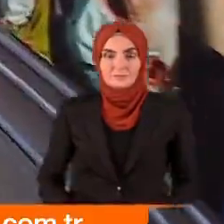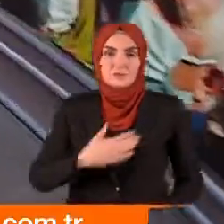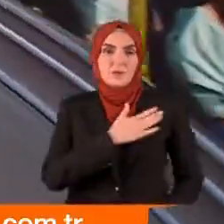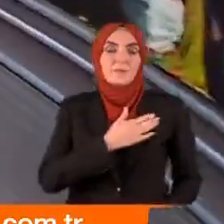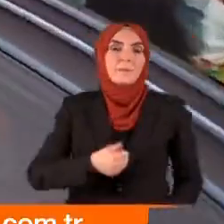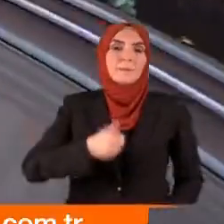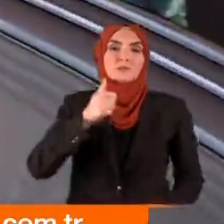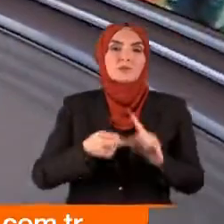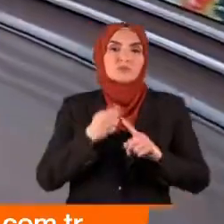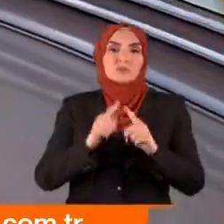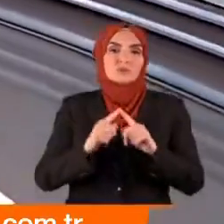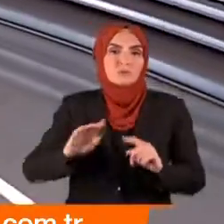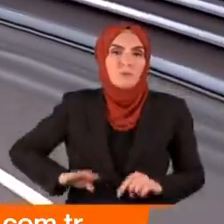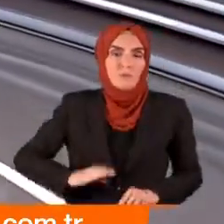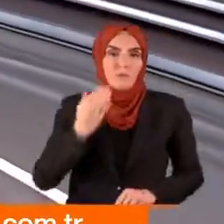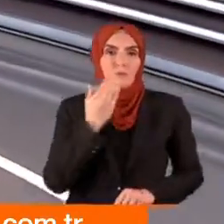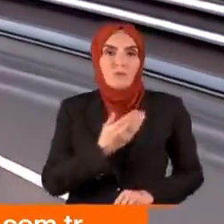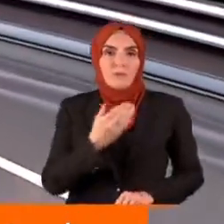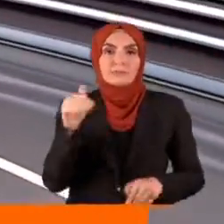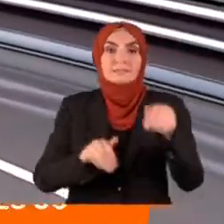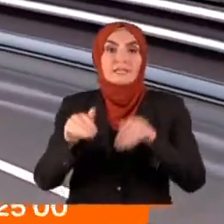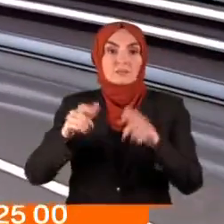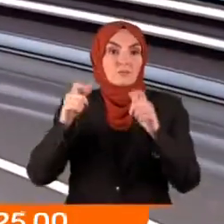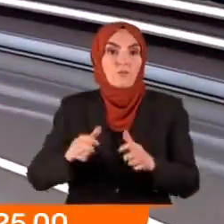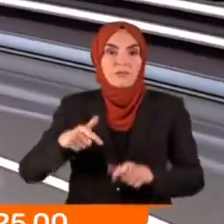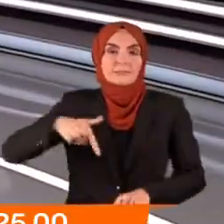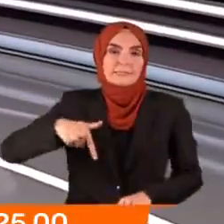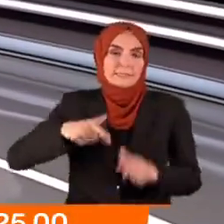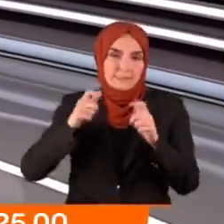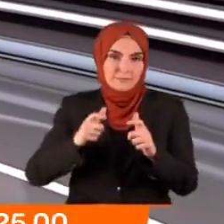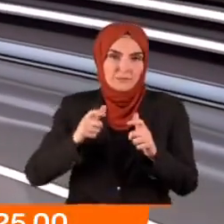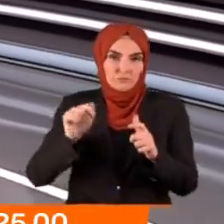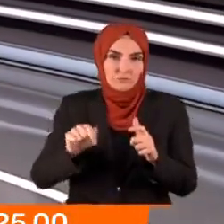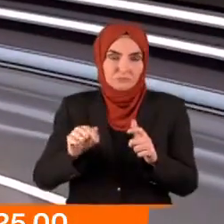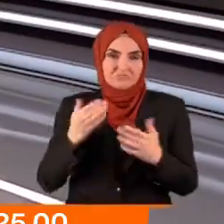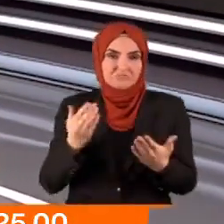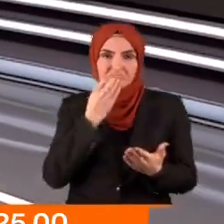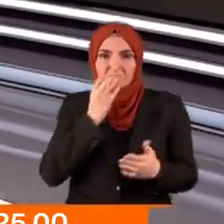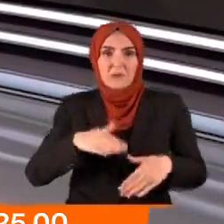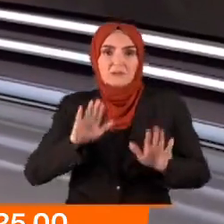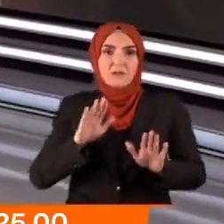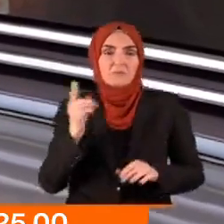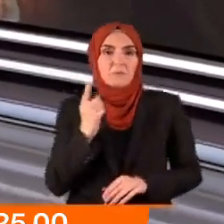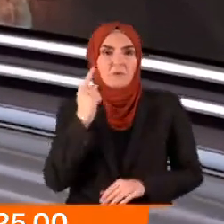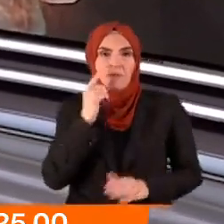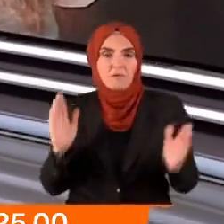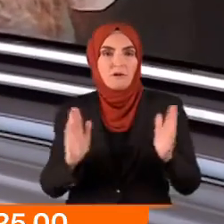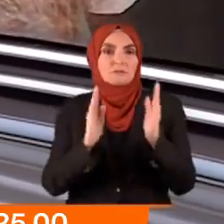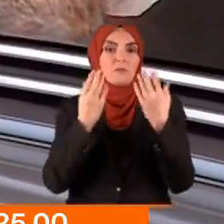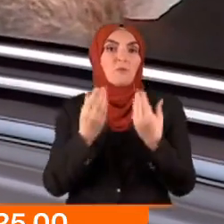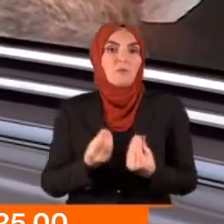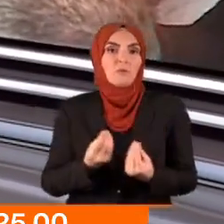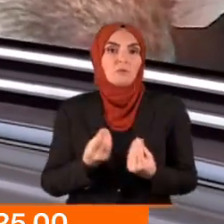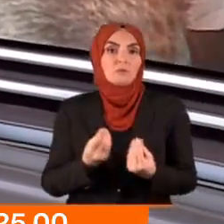engelleyemeyecekler. CHP Genel Başkanı Kemal Kılıçdaroğlu seçim bölgesi İzmir'deydi bugün ama hiç de beklenmedik bir şekilde karşılandı diyebiliriz.